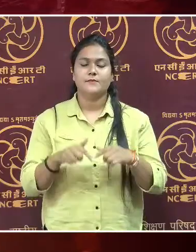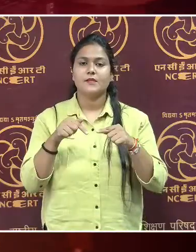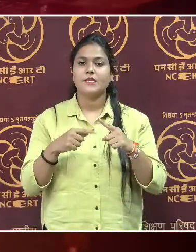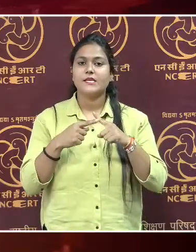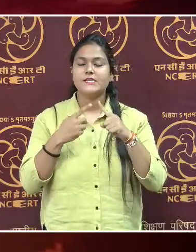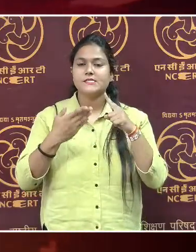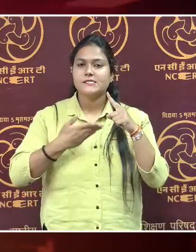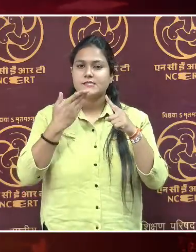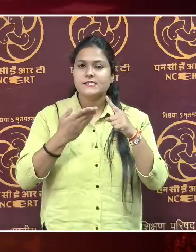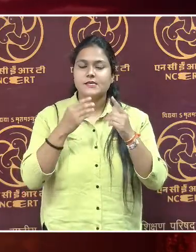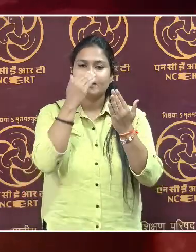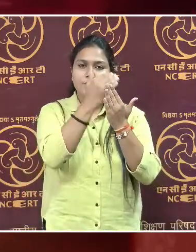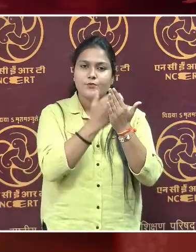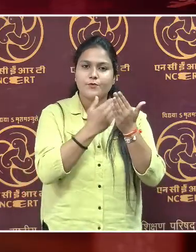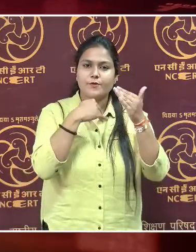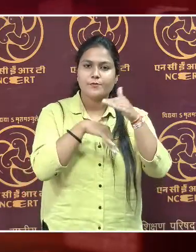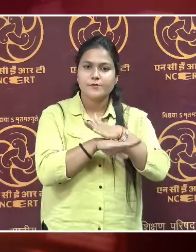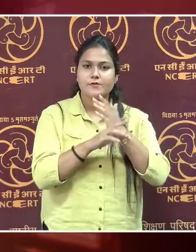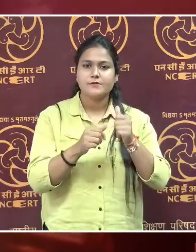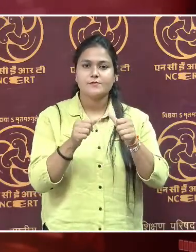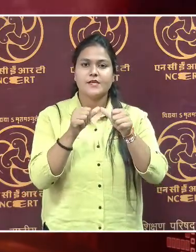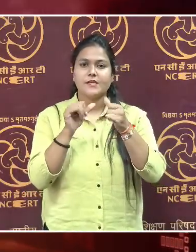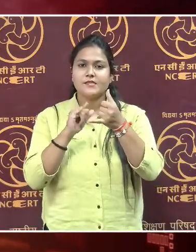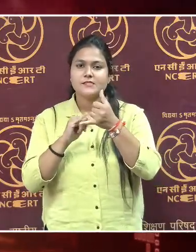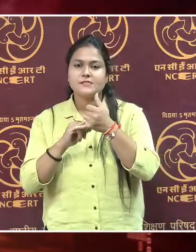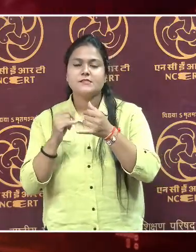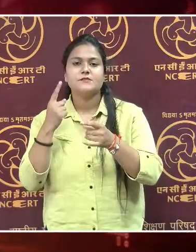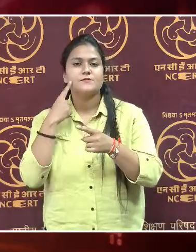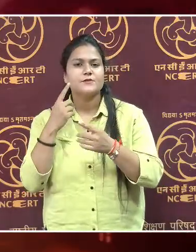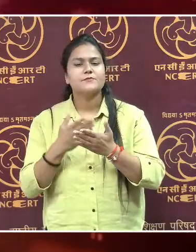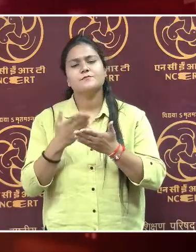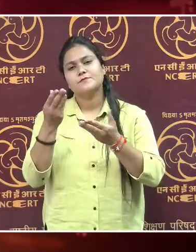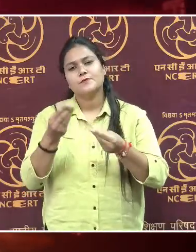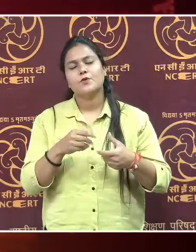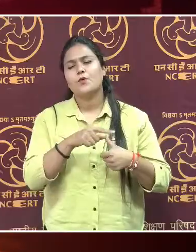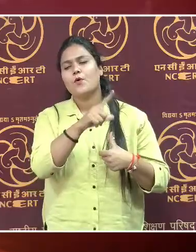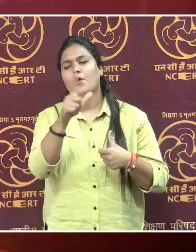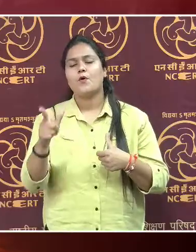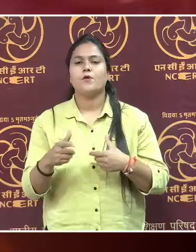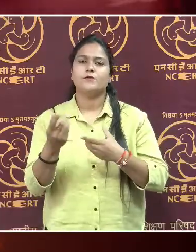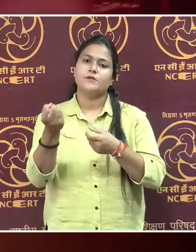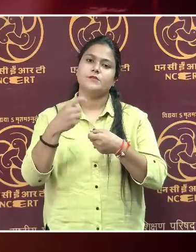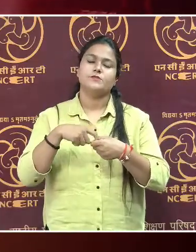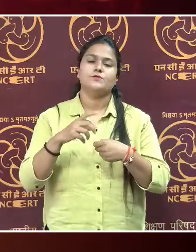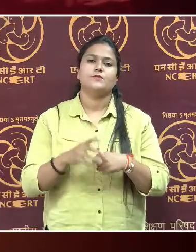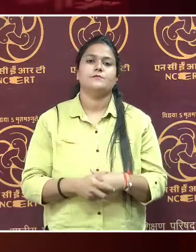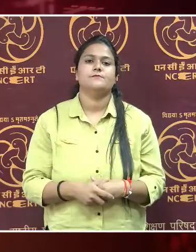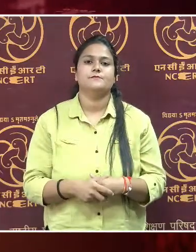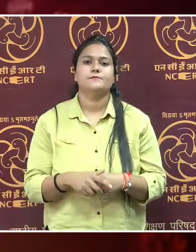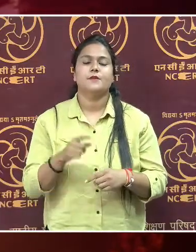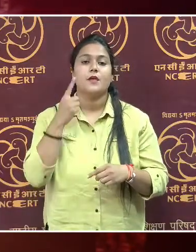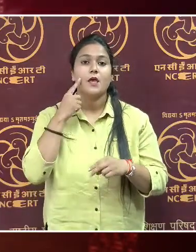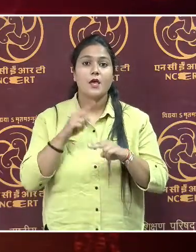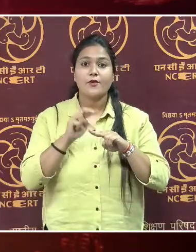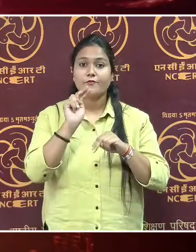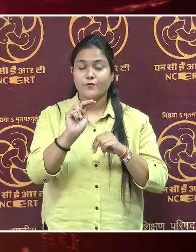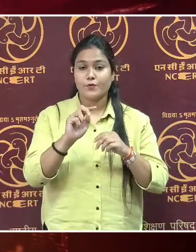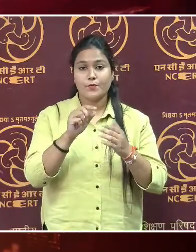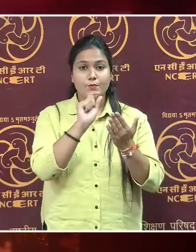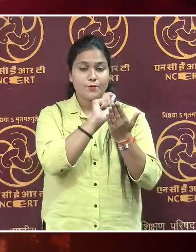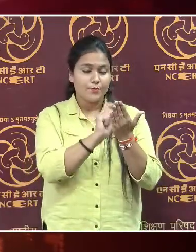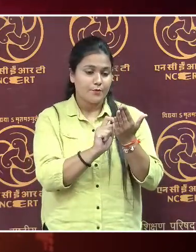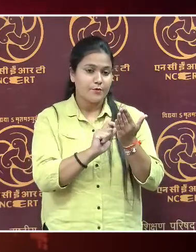प्रोग्राम है तो जाहिर सी बात है इसमें एक असेसमेंट भी होगा जिसमें आप पार्टिसिपेट कर सकते हैं, और अगर आप उसे सक्सेसफुली अटेम्प्ट